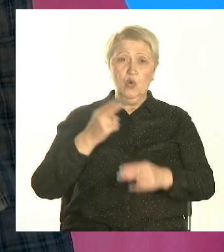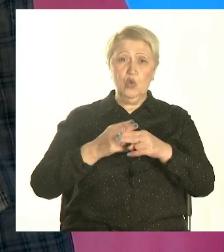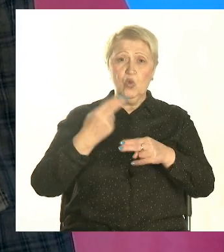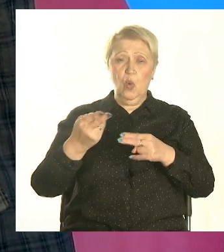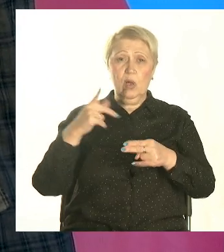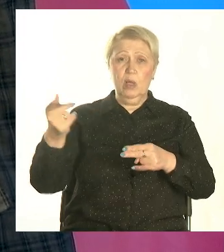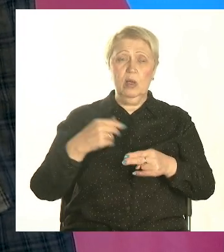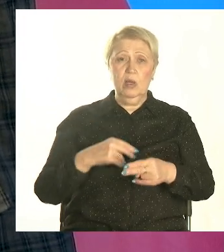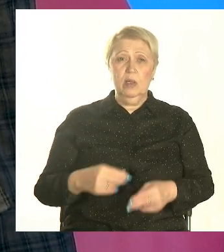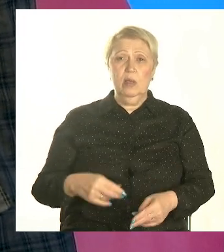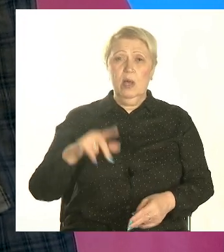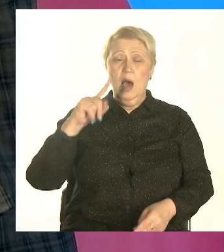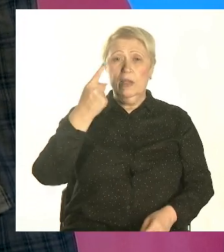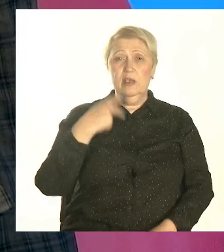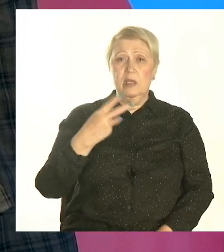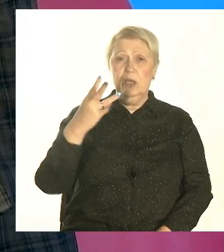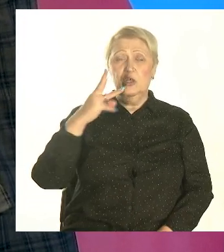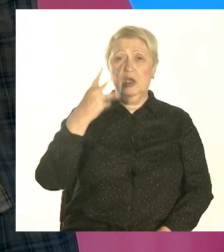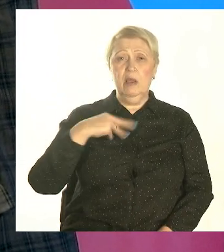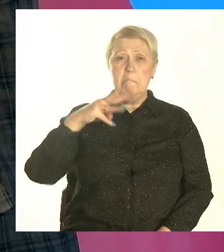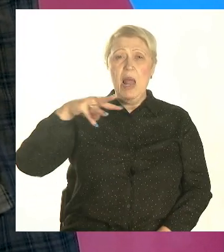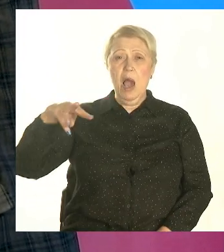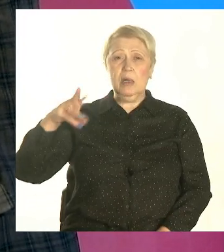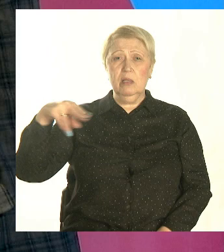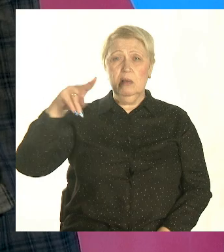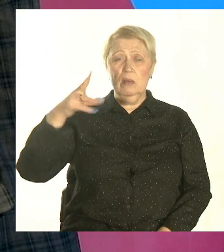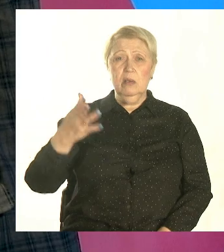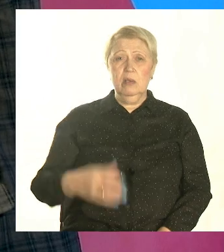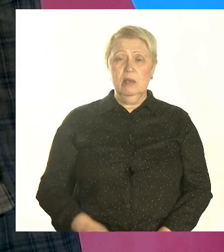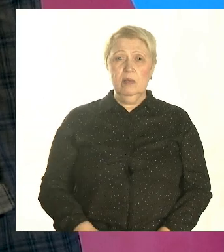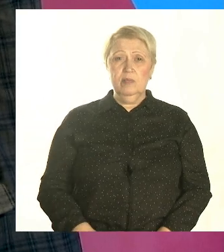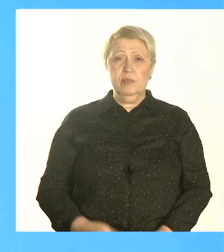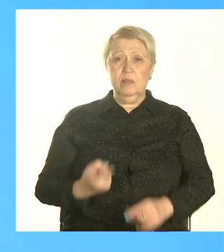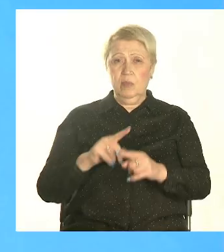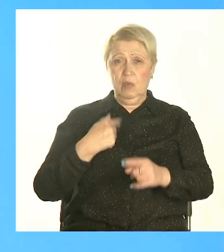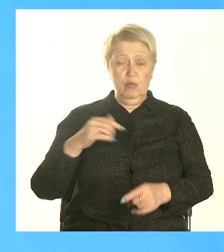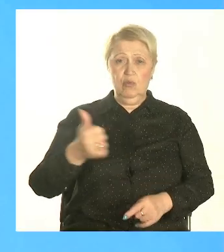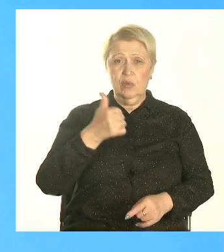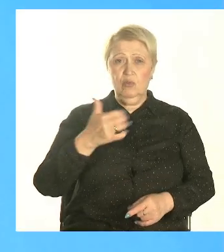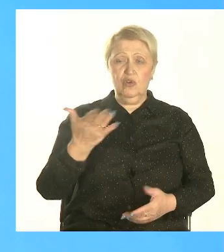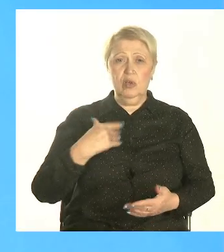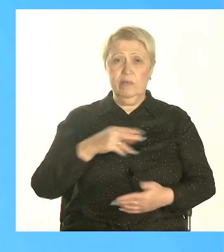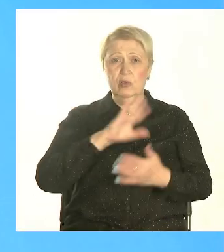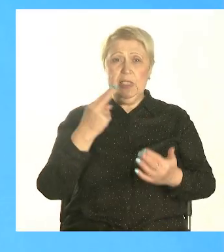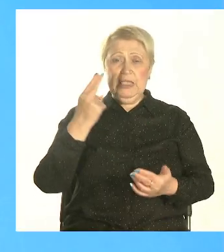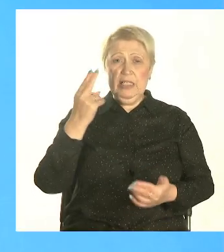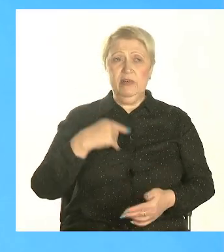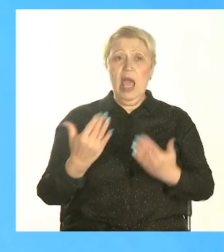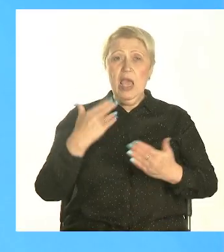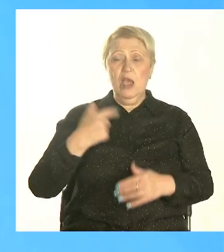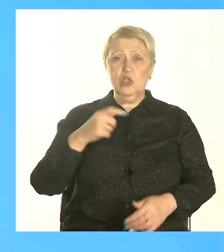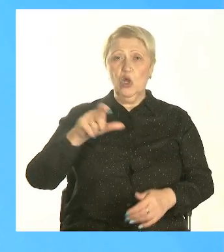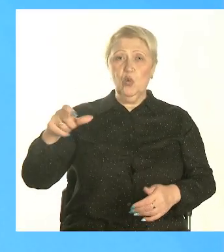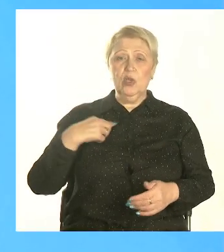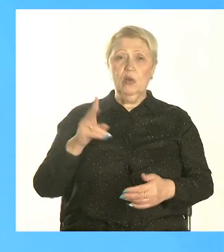подрядчиками 1,3 миллиарда, Челябинская область 1 миллиард. Ну, это прям нормальные цифры такие. Если люди не будут, допустим,